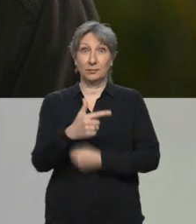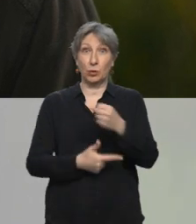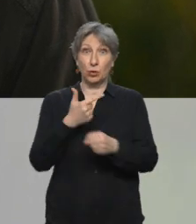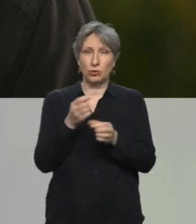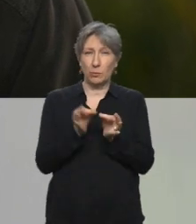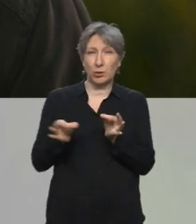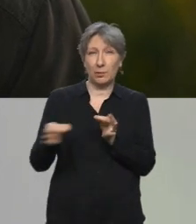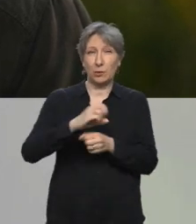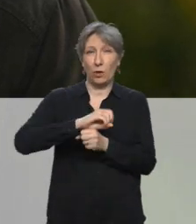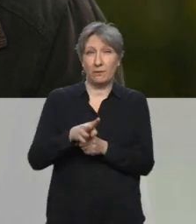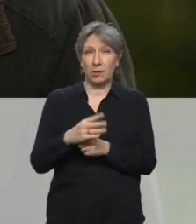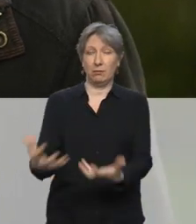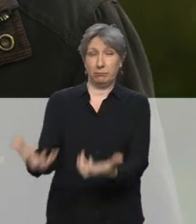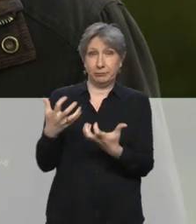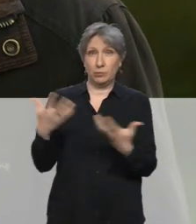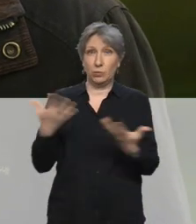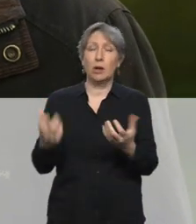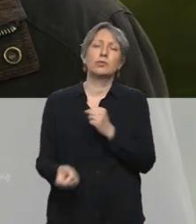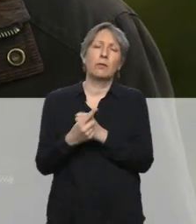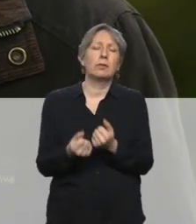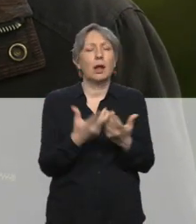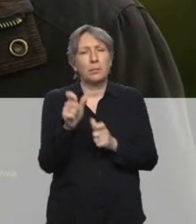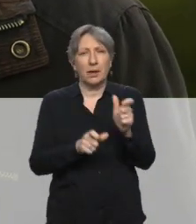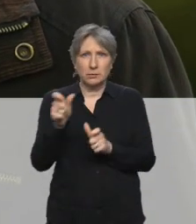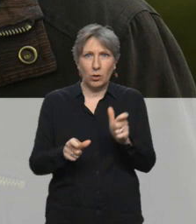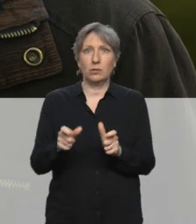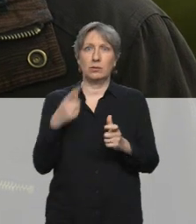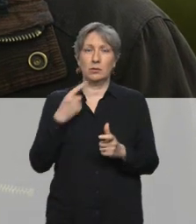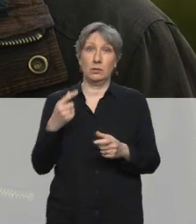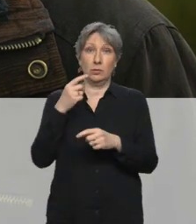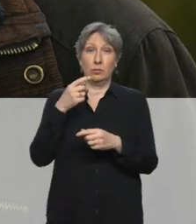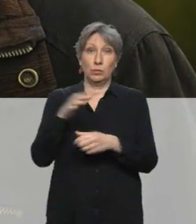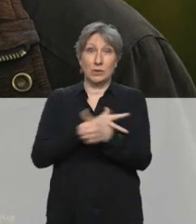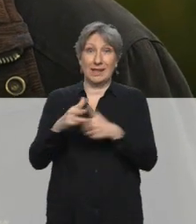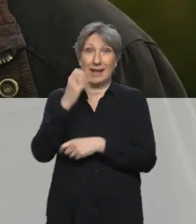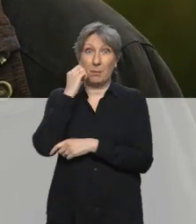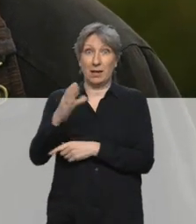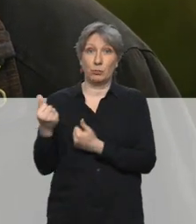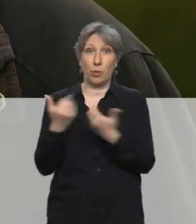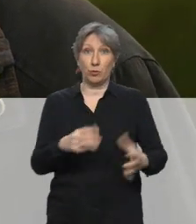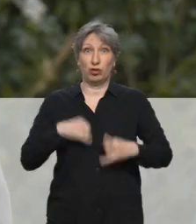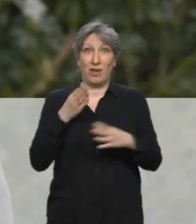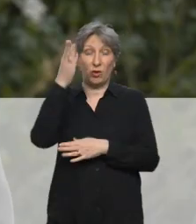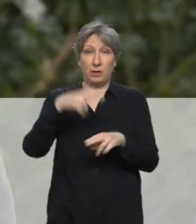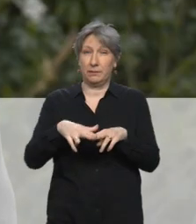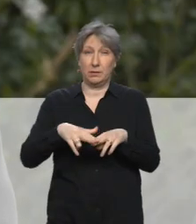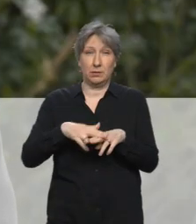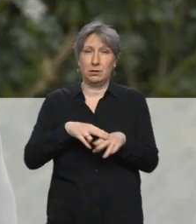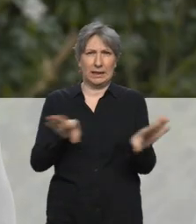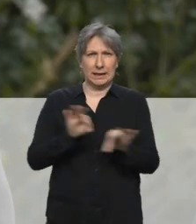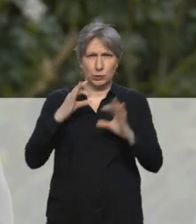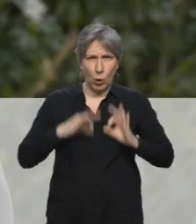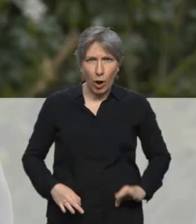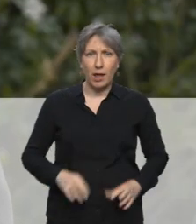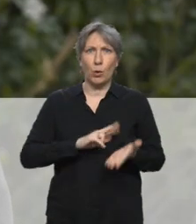Deux ans de pandémie auront montré que, à part pour quelques personnes, cette société capitaliste n'offre aucun avenir aux jeunes. Tri scolaire,